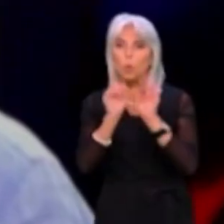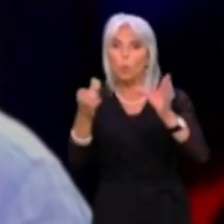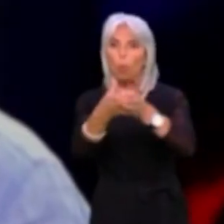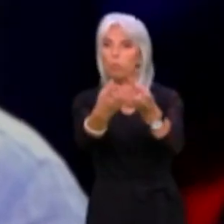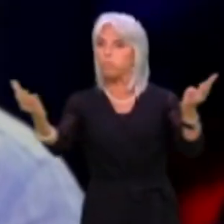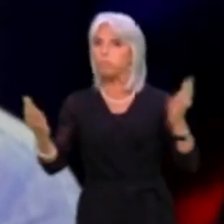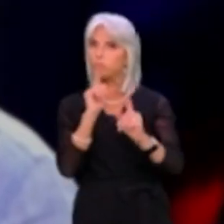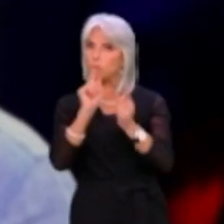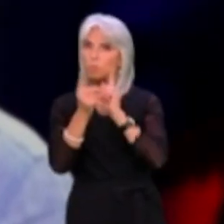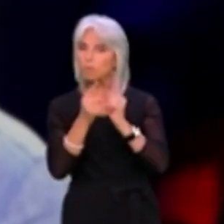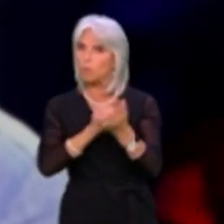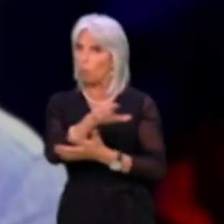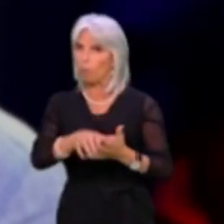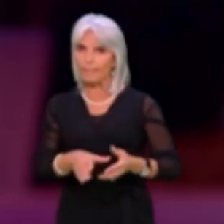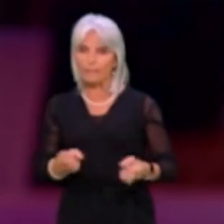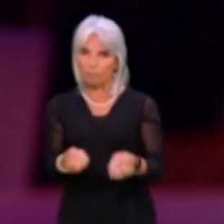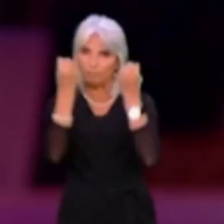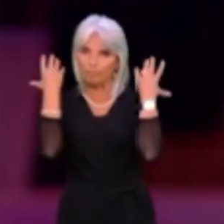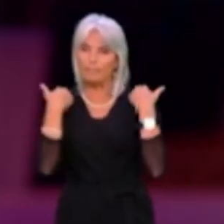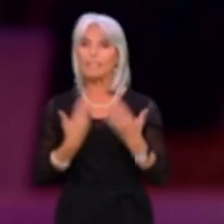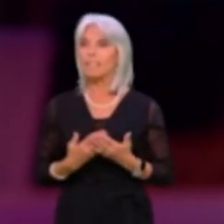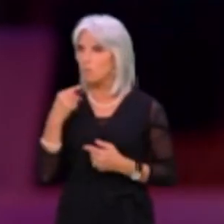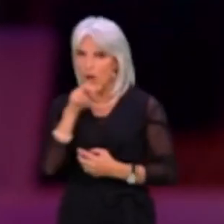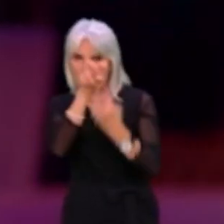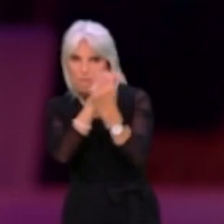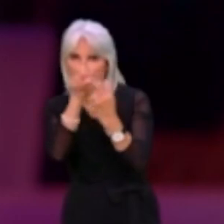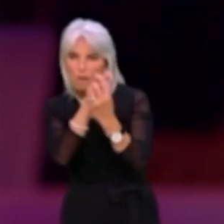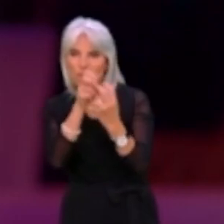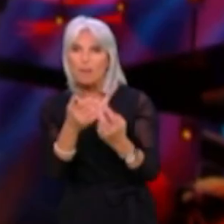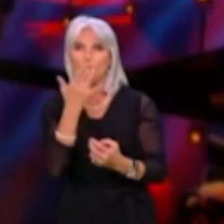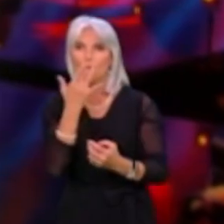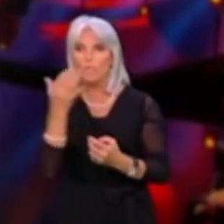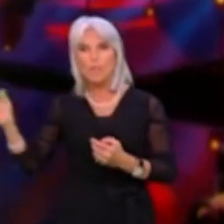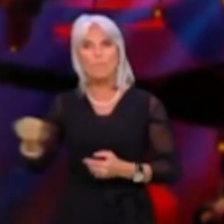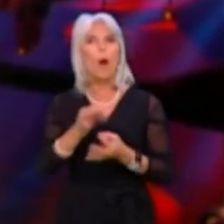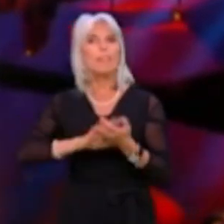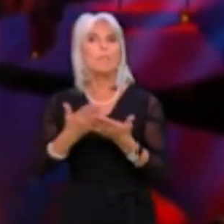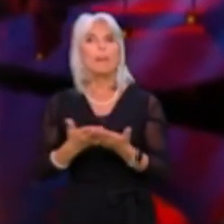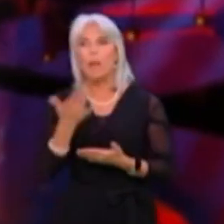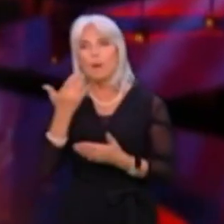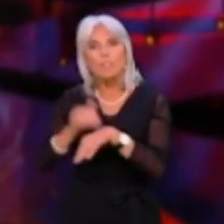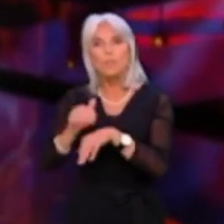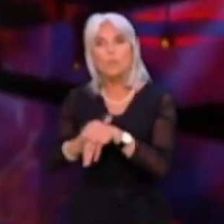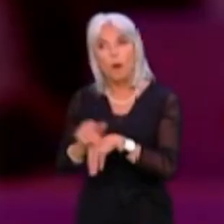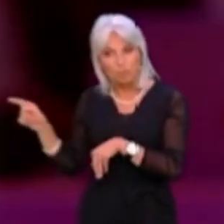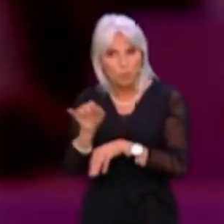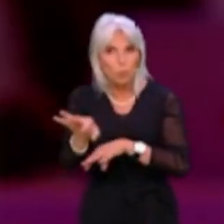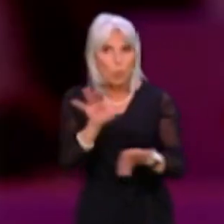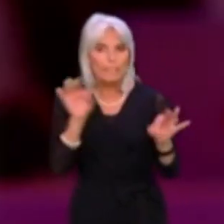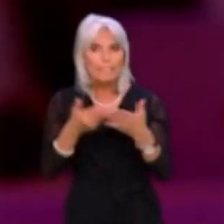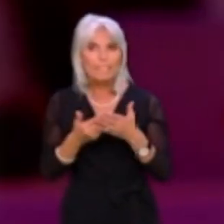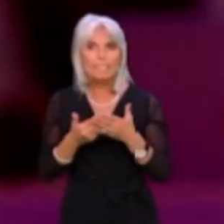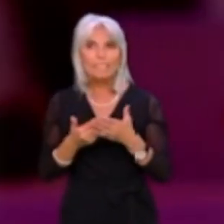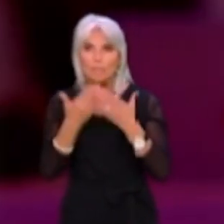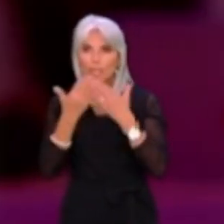mes potes, c'est très, très compliqué. Et là, tu lis sur les lèvres. En fait, tu n'as pas voulu d'interprète en langue des signes ce soir. C'est un choix que tu as fait. Par contre, on salue